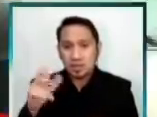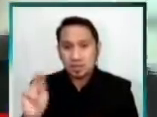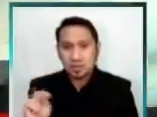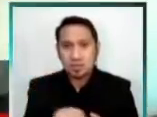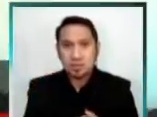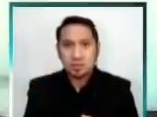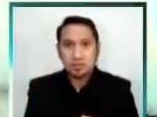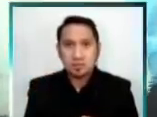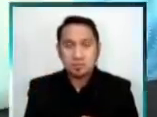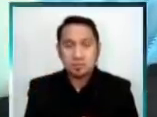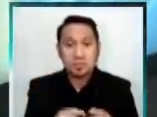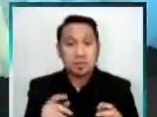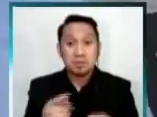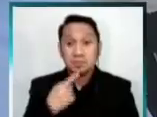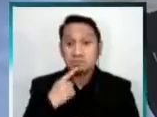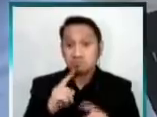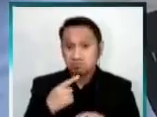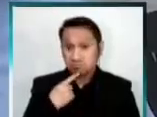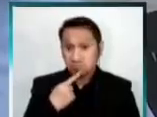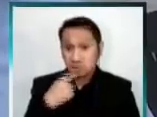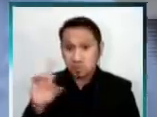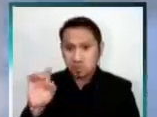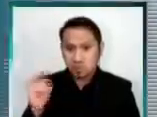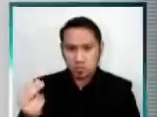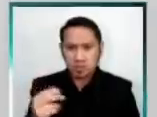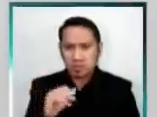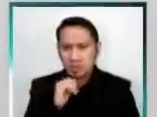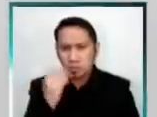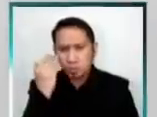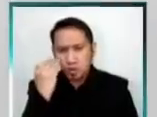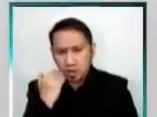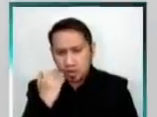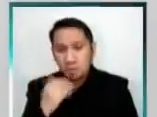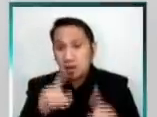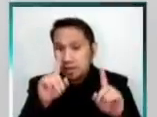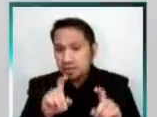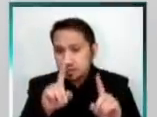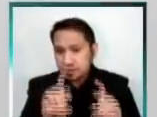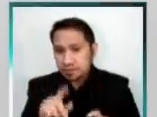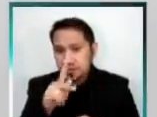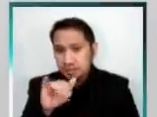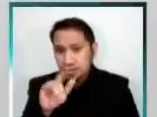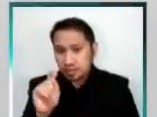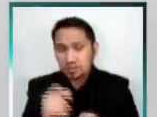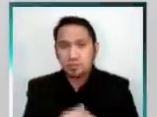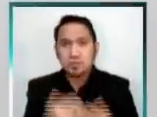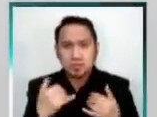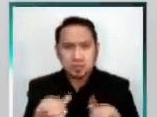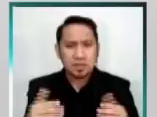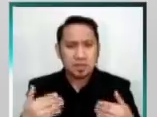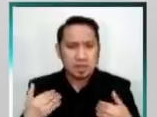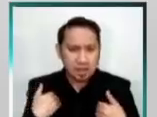RT-PCR. Pero sabi ng DOH, walang shortage ng testing kits. We still have up to 3 months supply ng